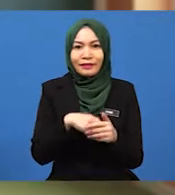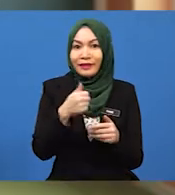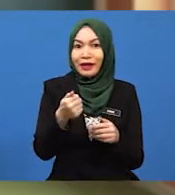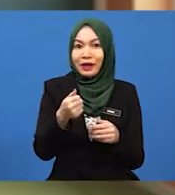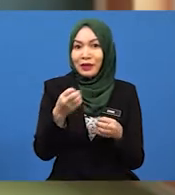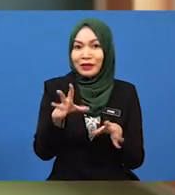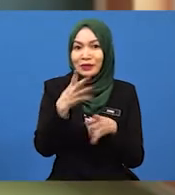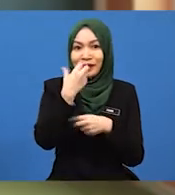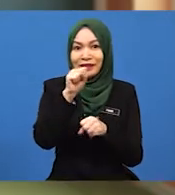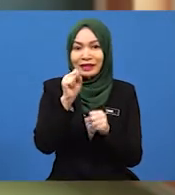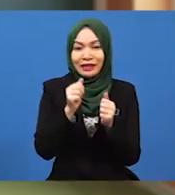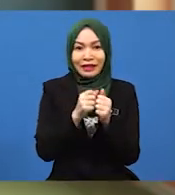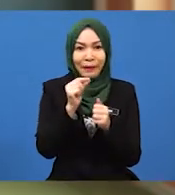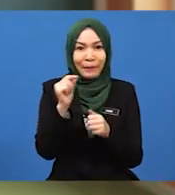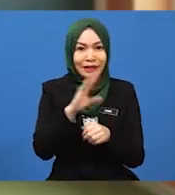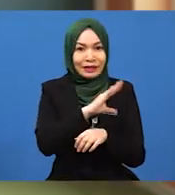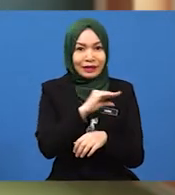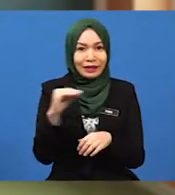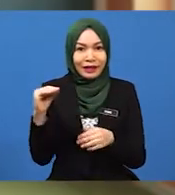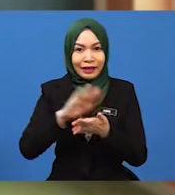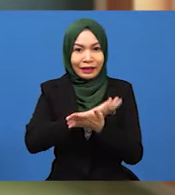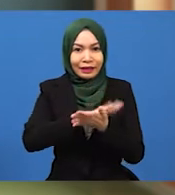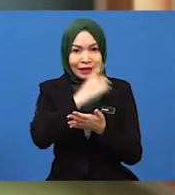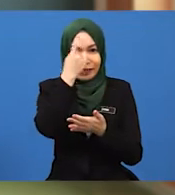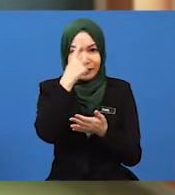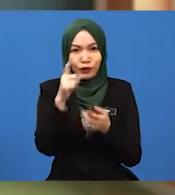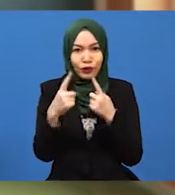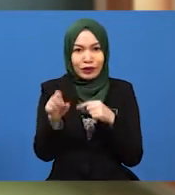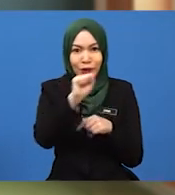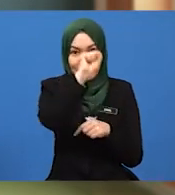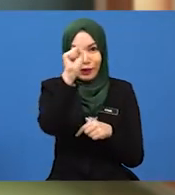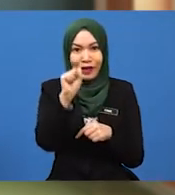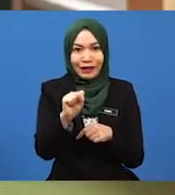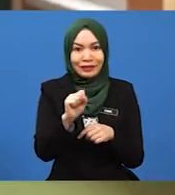Kamu sudah bersedia dengan pensel dan kertas untuk menulis jawapan?